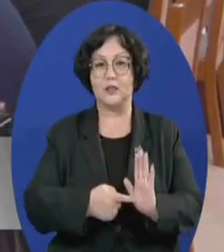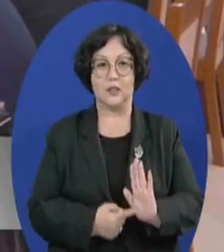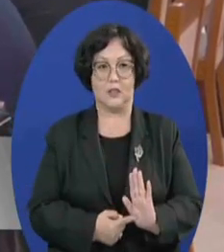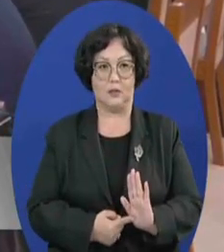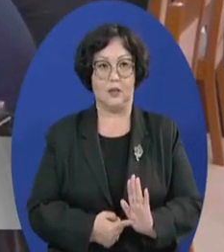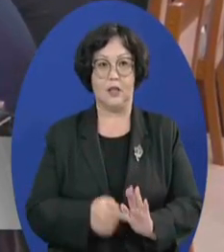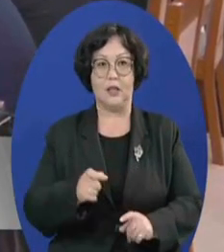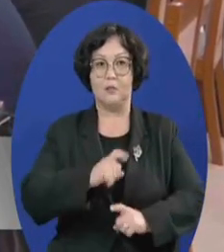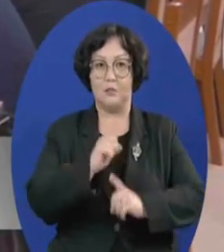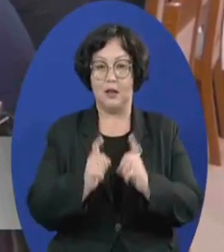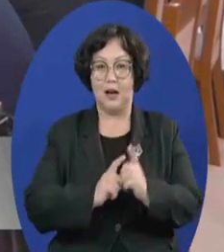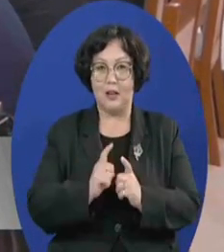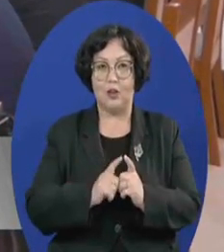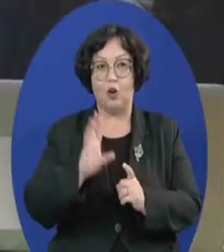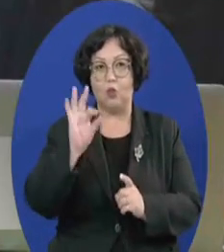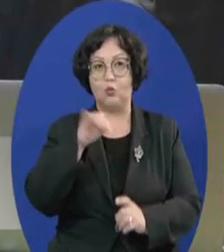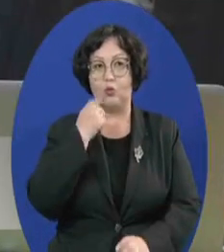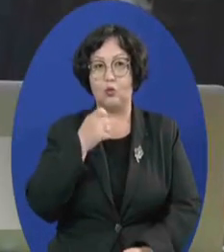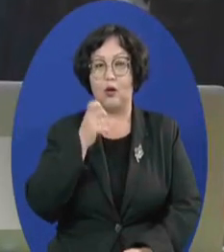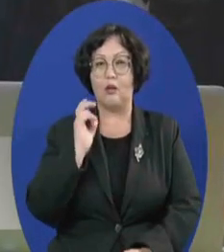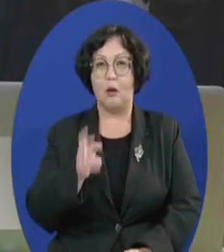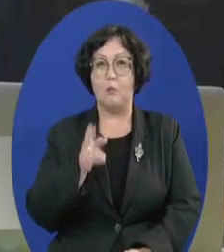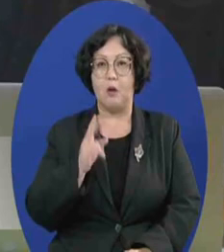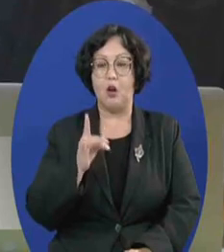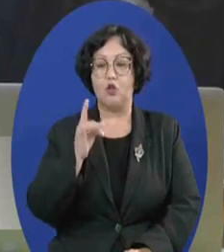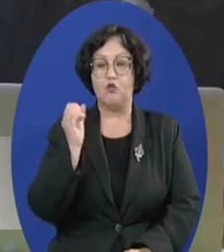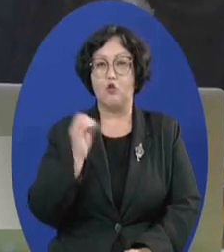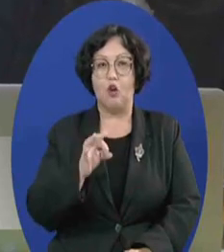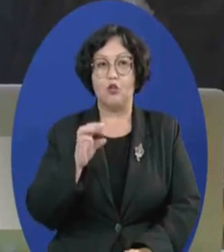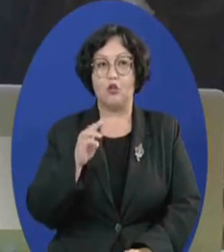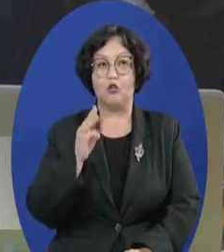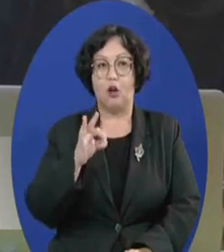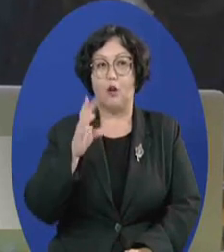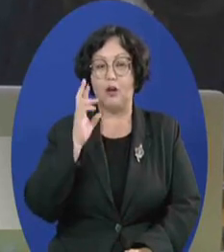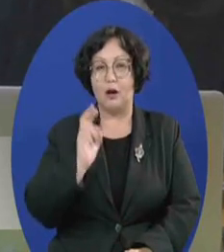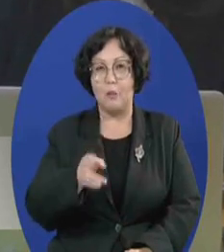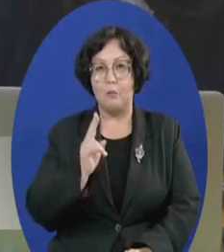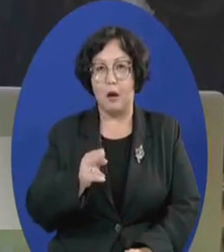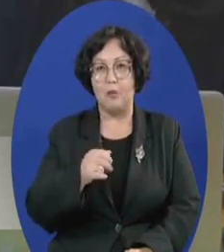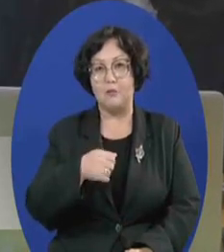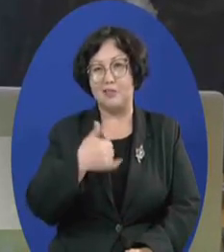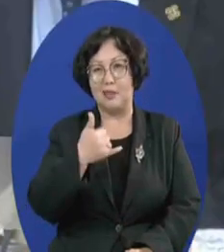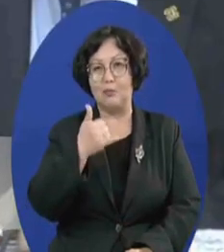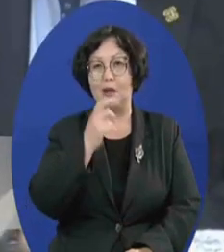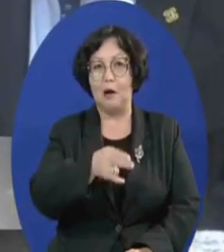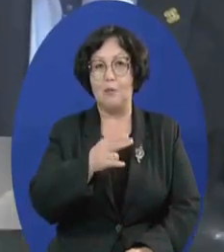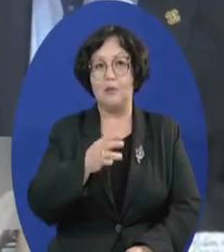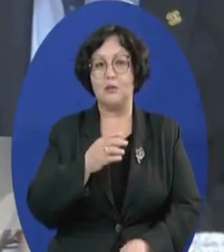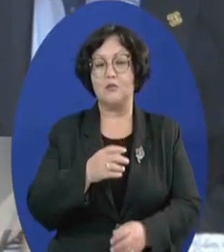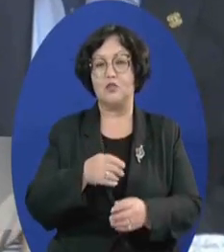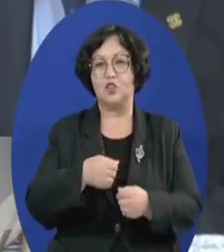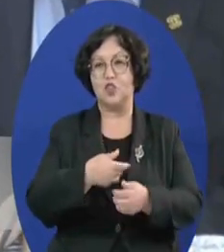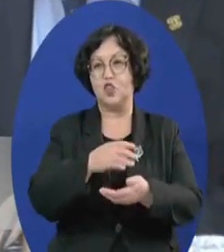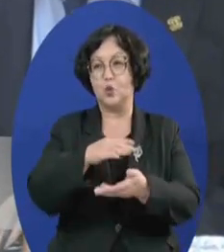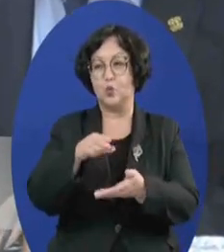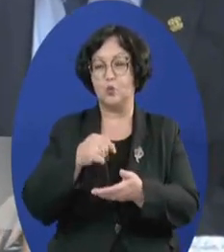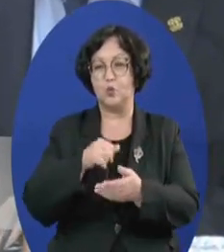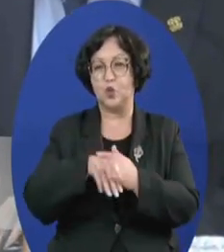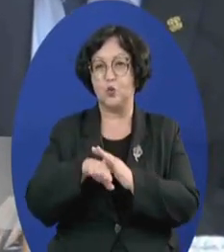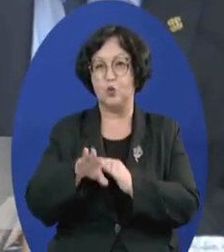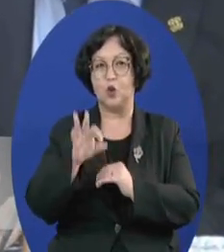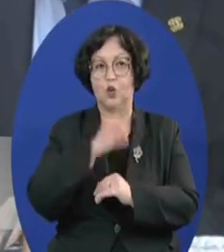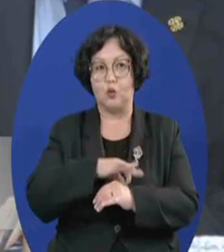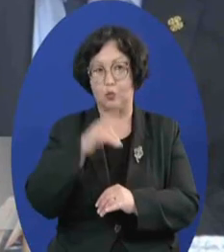суурьтай байна. За тухайн маргаанаар бол оюут толгой компаниас Rio Tinto, Turquoise хийл компаниудад жилжүүлсэн орлогоос нь за Монголын